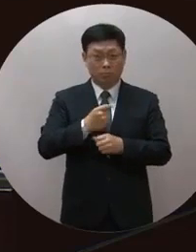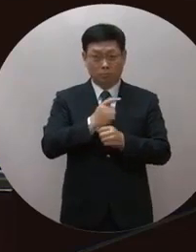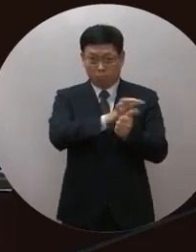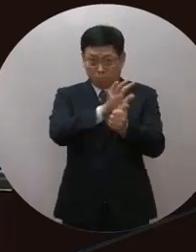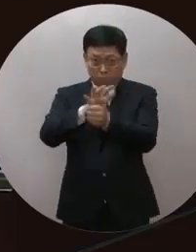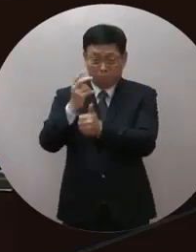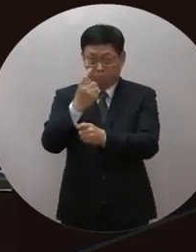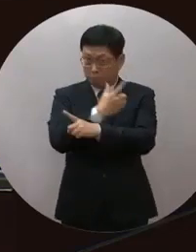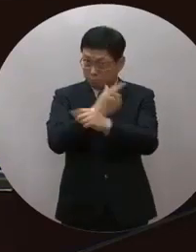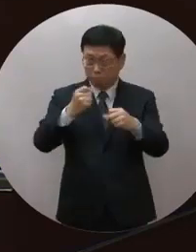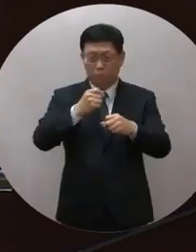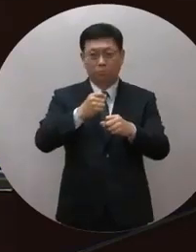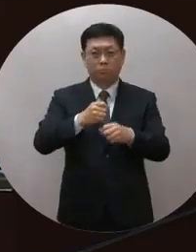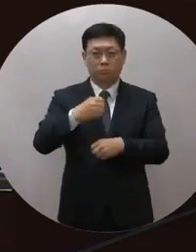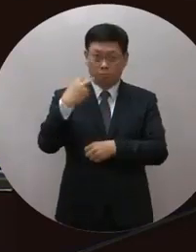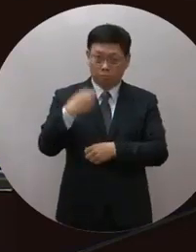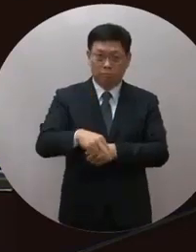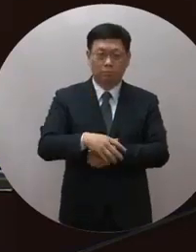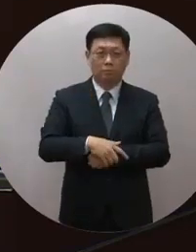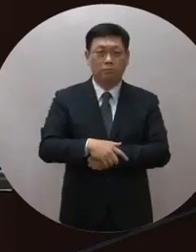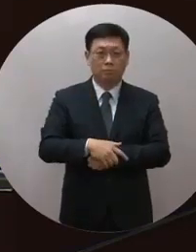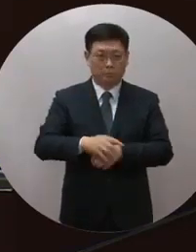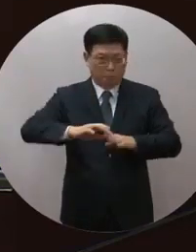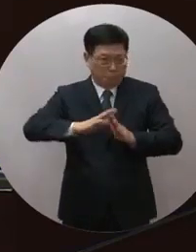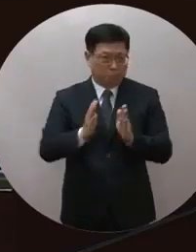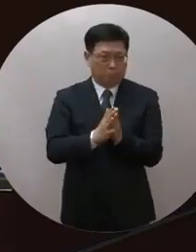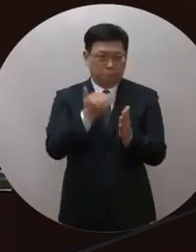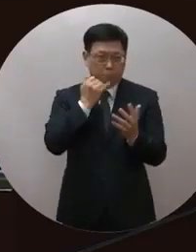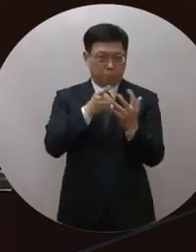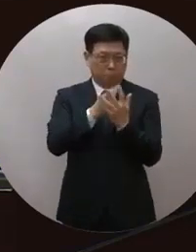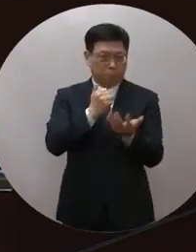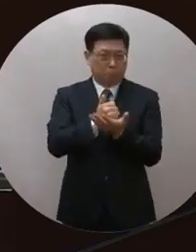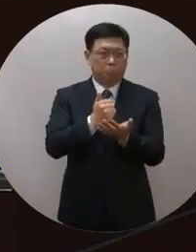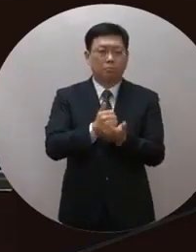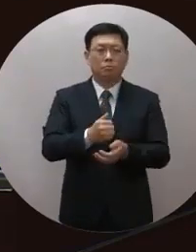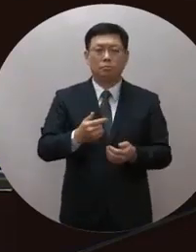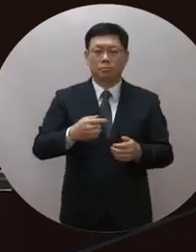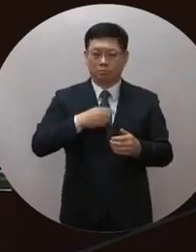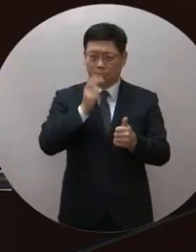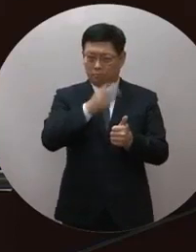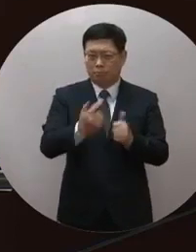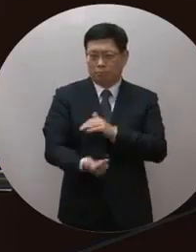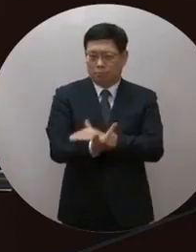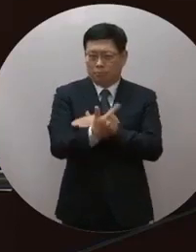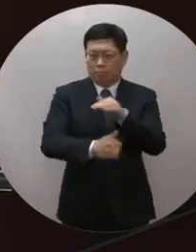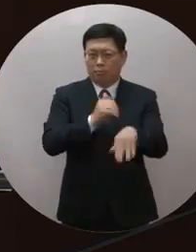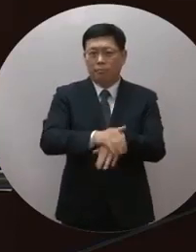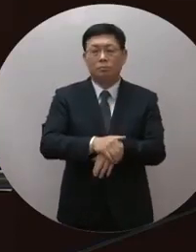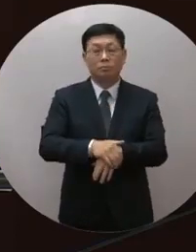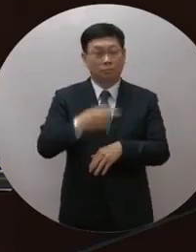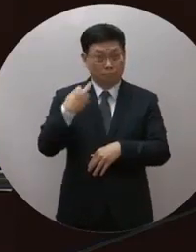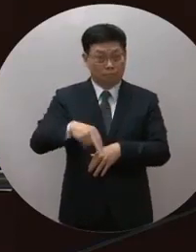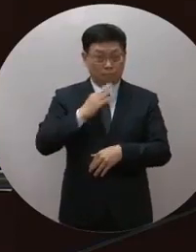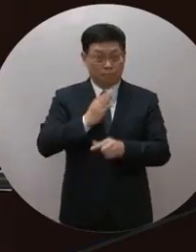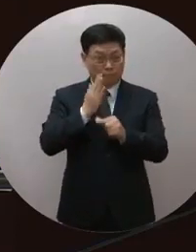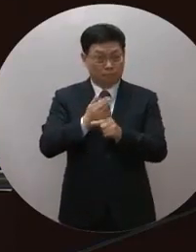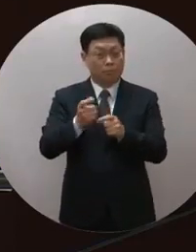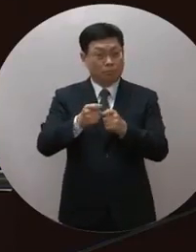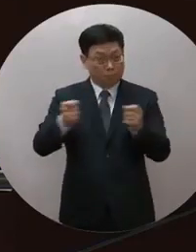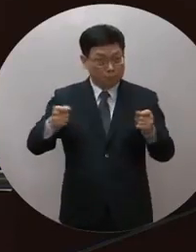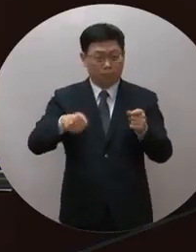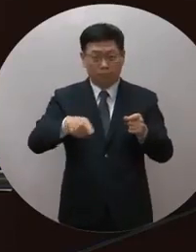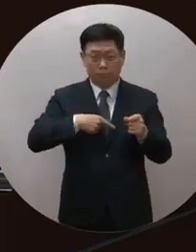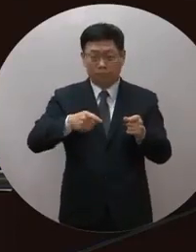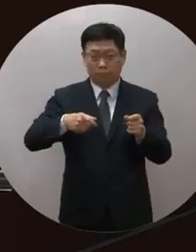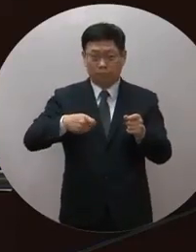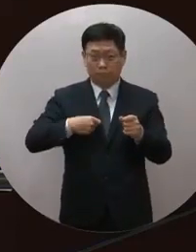沾、周到周延，同时要立竿见影，要求效能，并且在中长期振